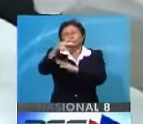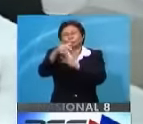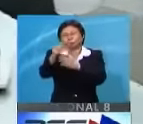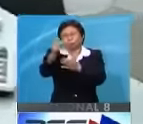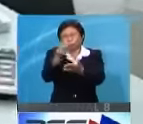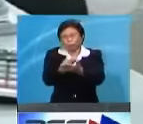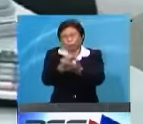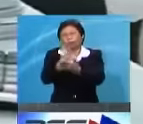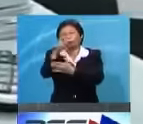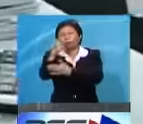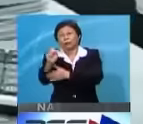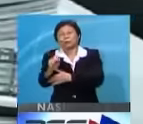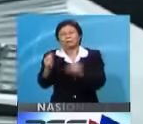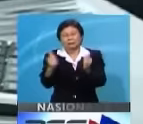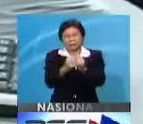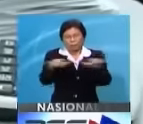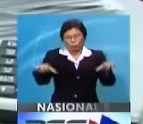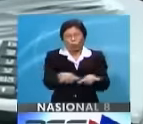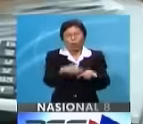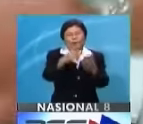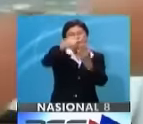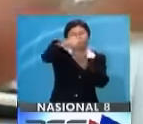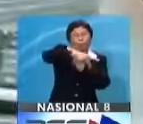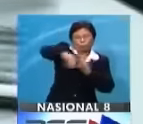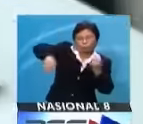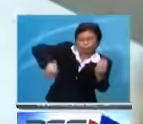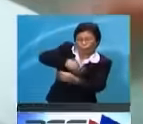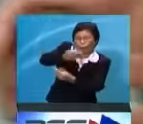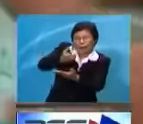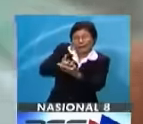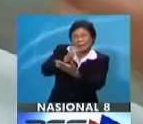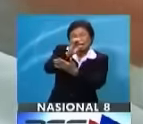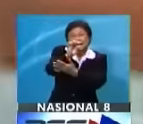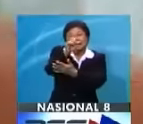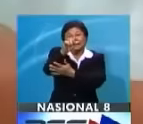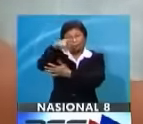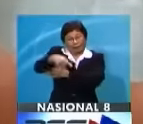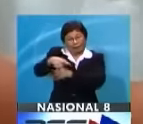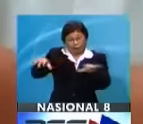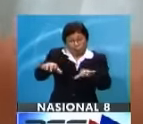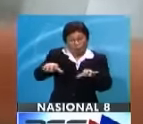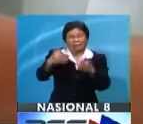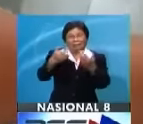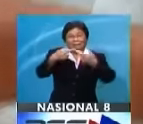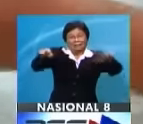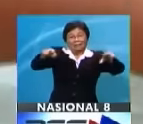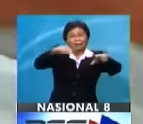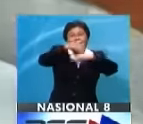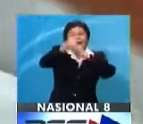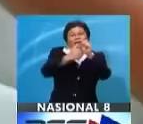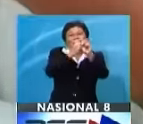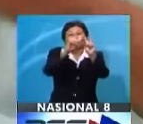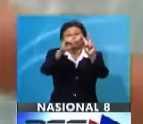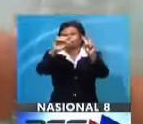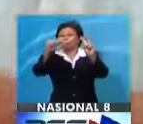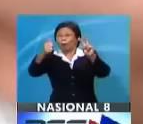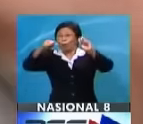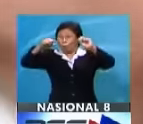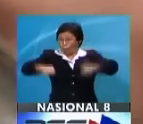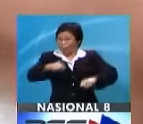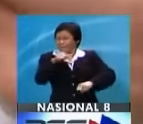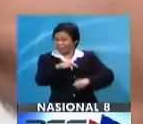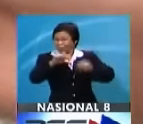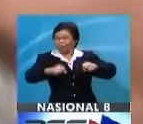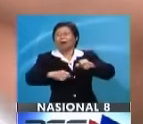Amerika. Malah dengan pelaksanaan program transformasi ekonomi ETP yang dilancarkan pada 2010 mampu